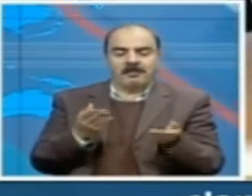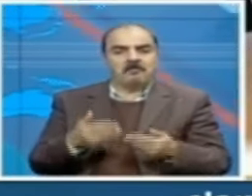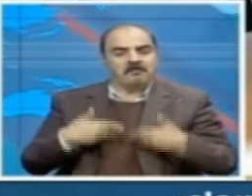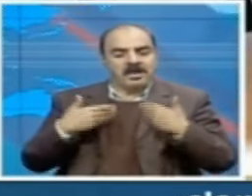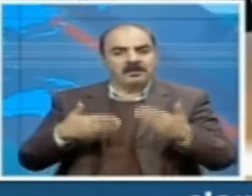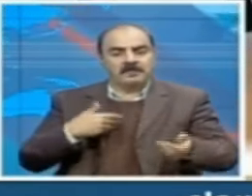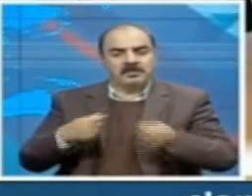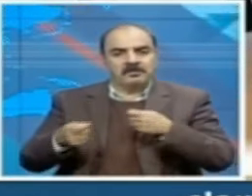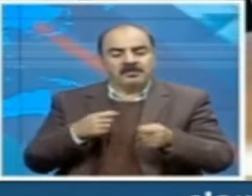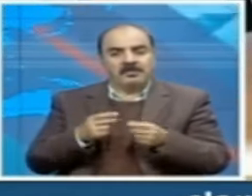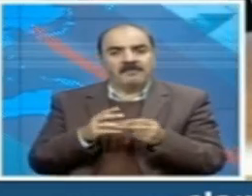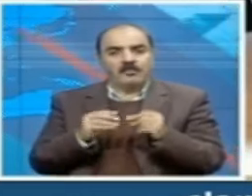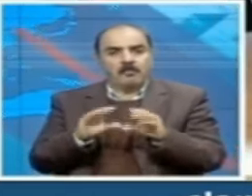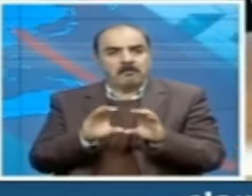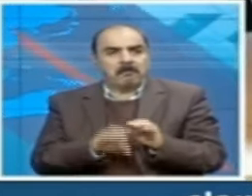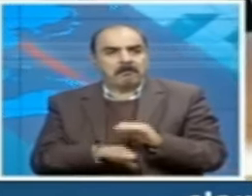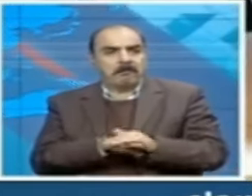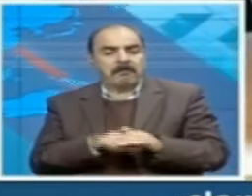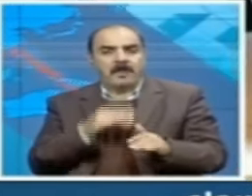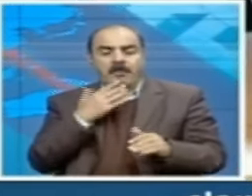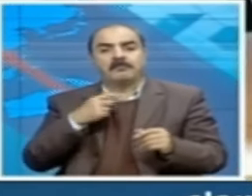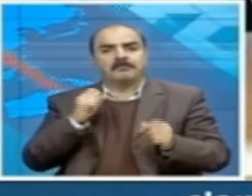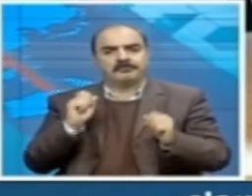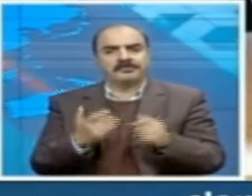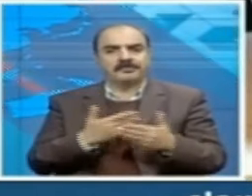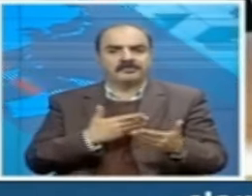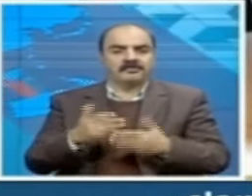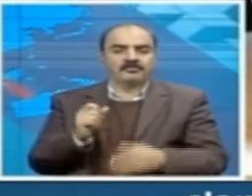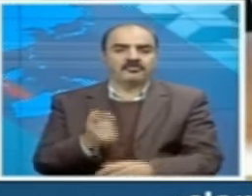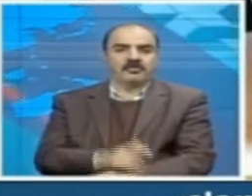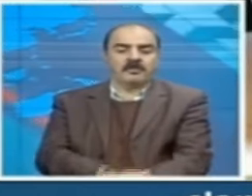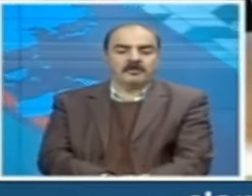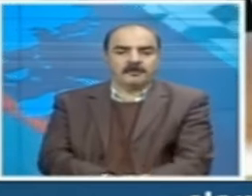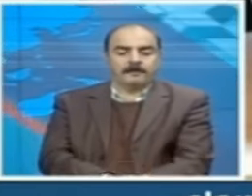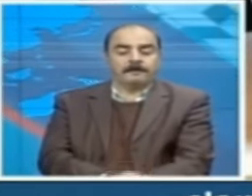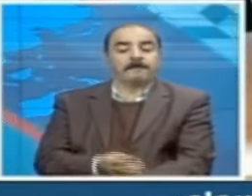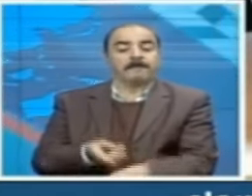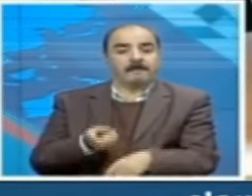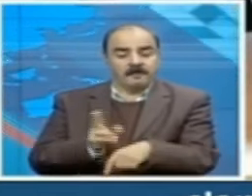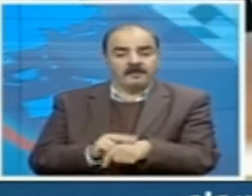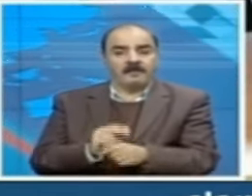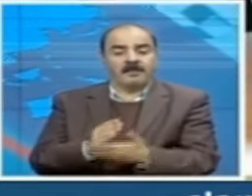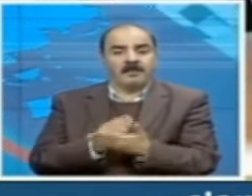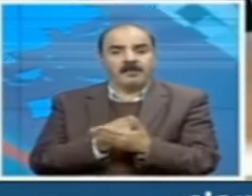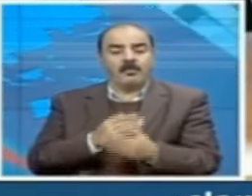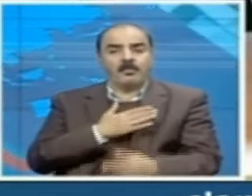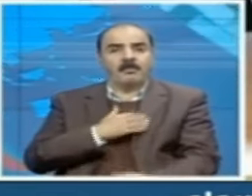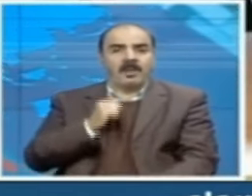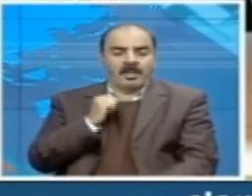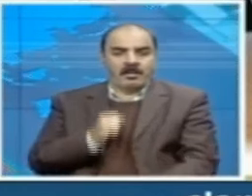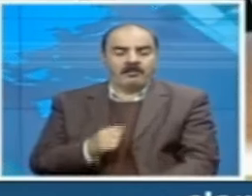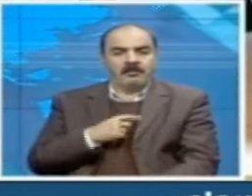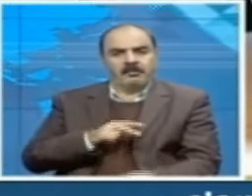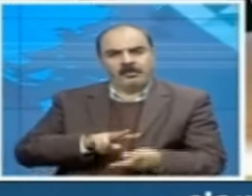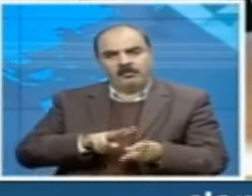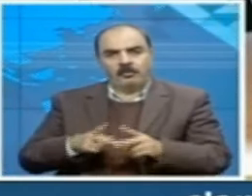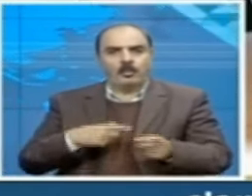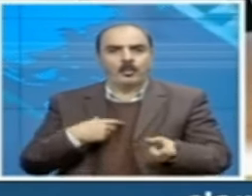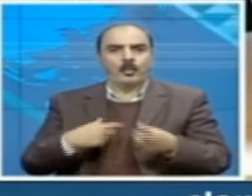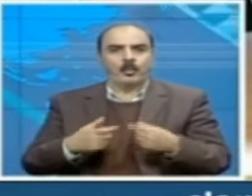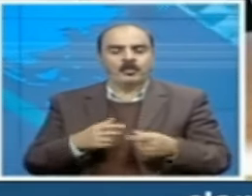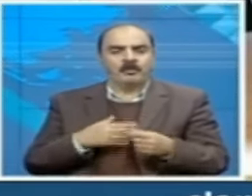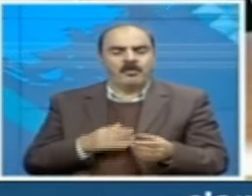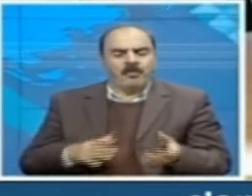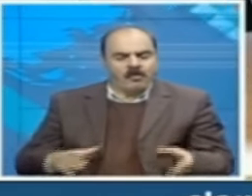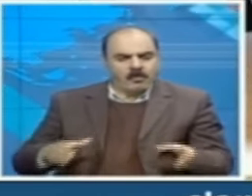في إنجاز المعاملات المالية بسرعة ومرونة، وذلك في إطار سياسة الدولة للتحول الرقمي